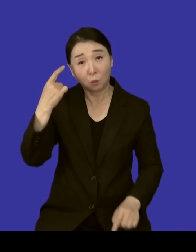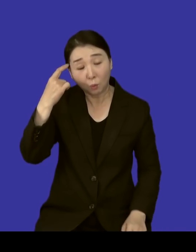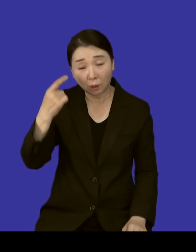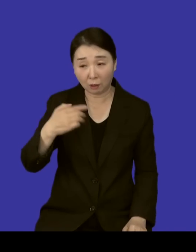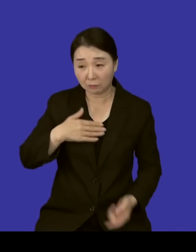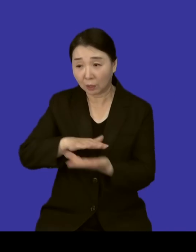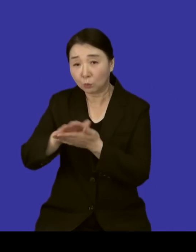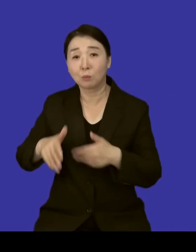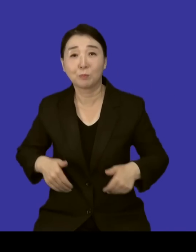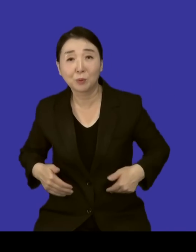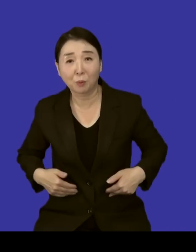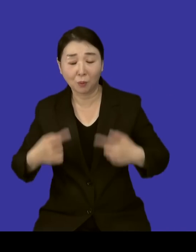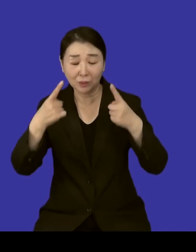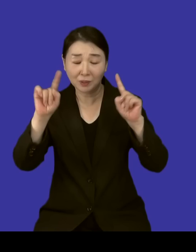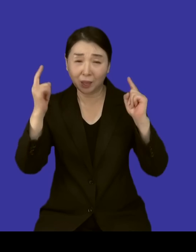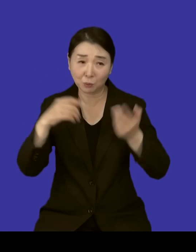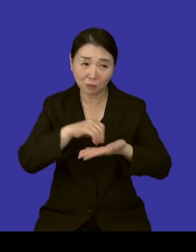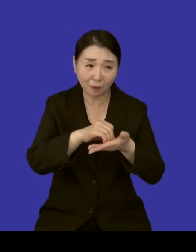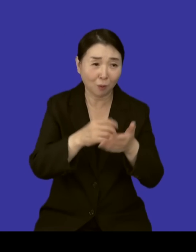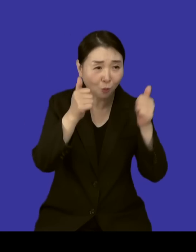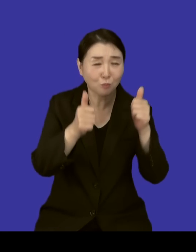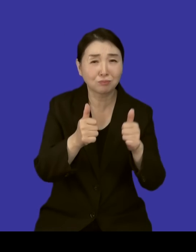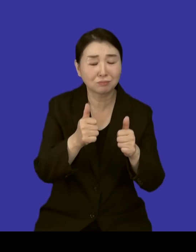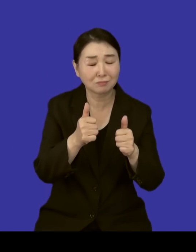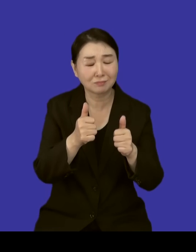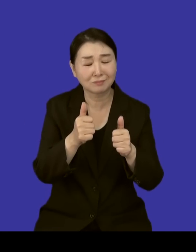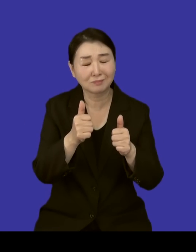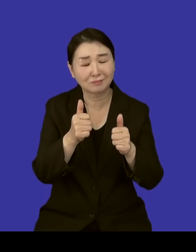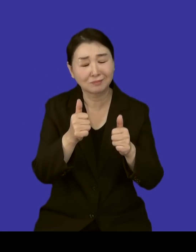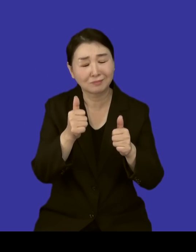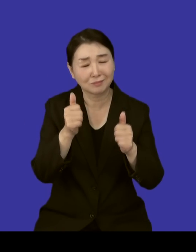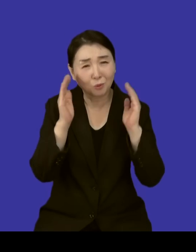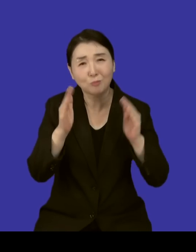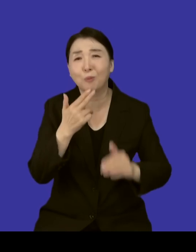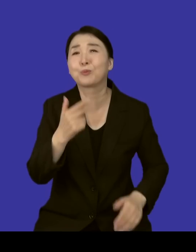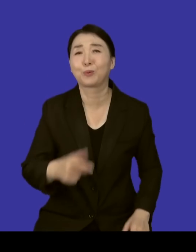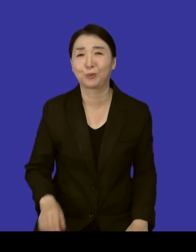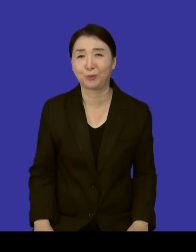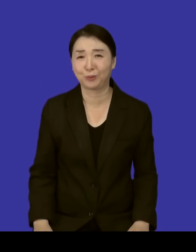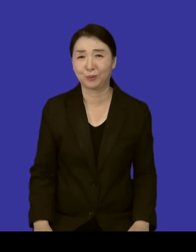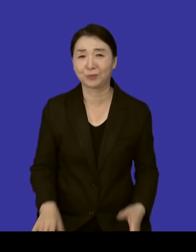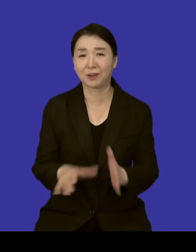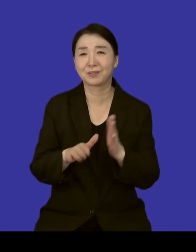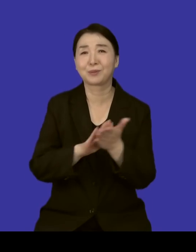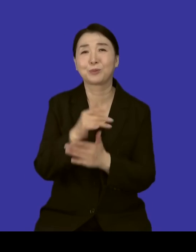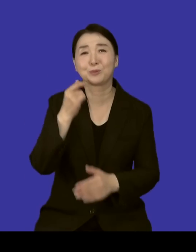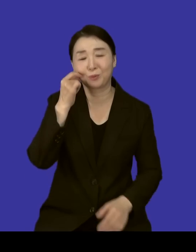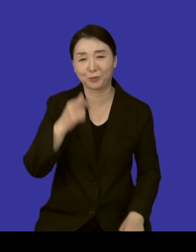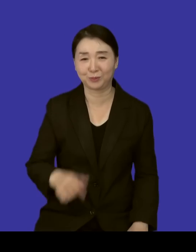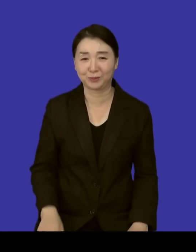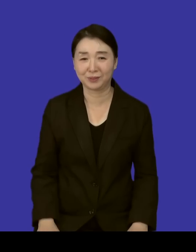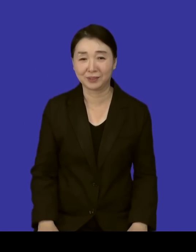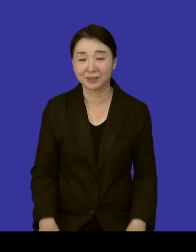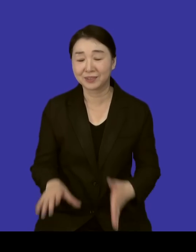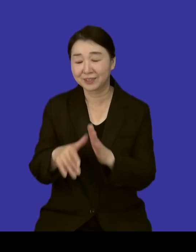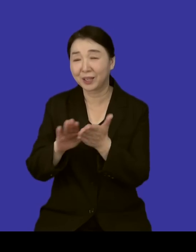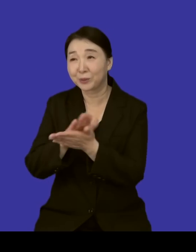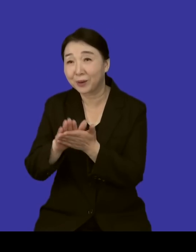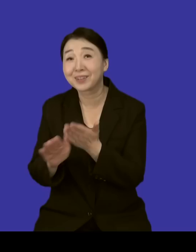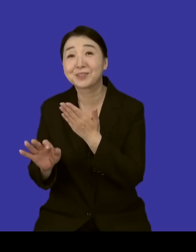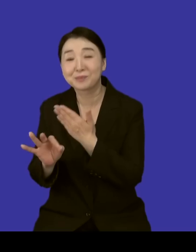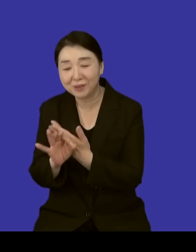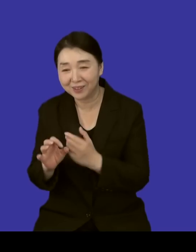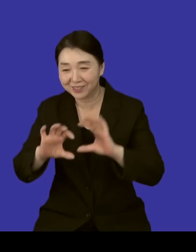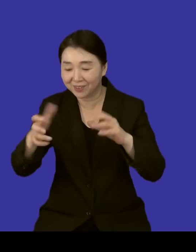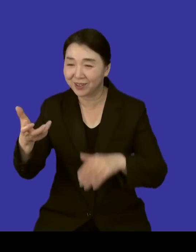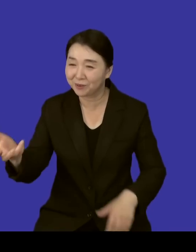사람이 어디 있어요. 예. 근데 이제 그때 그렇게 못 놀아가지고 네. 그때 놀았으면 지금 전 세계에